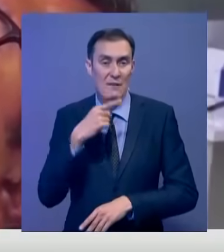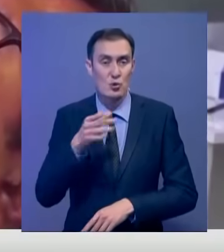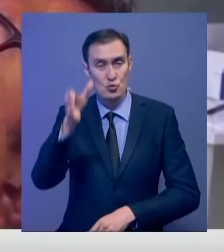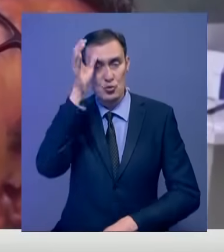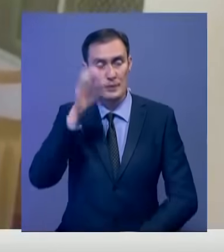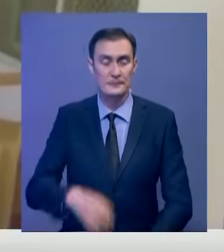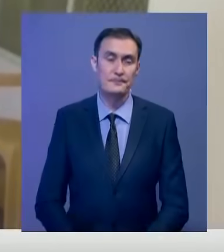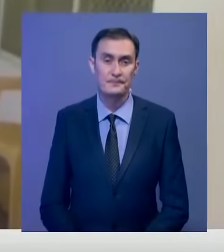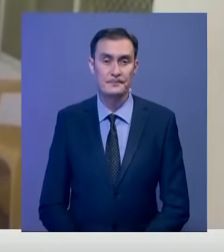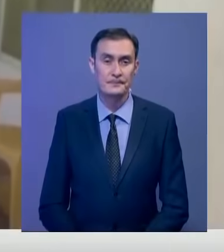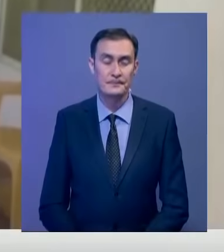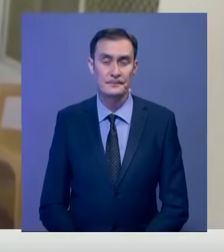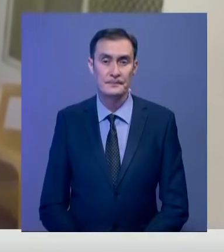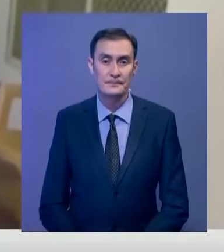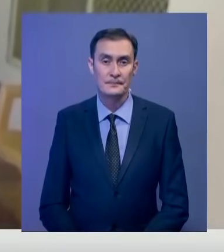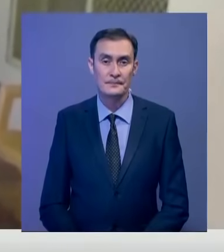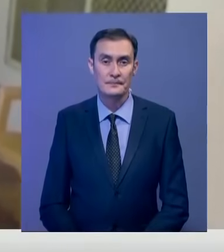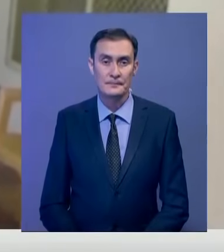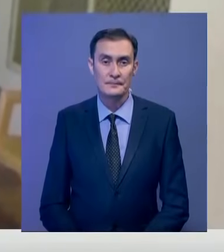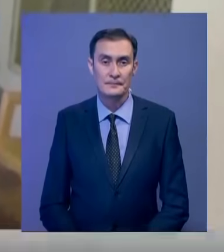Асем Хасенкызы, Хабар 24.